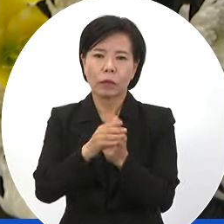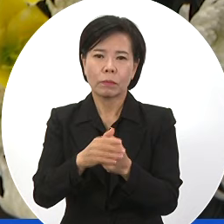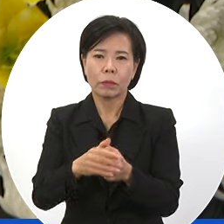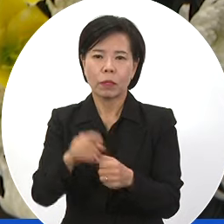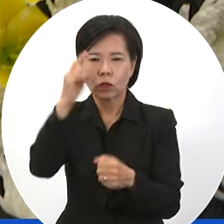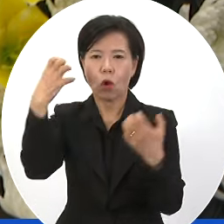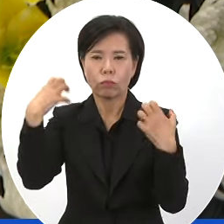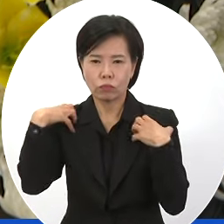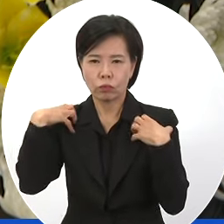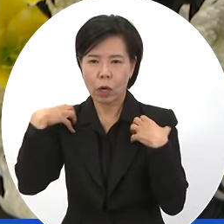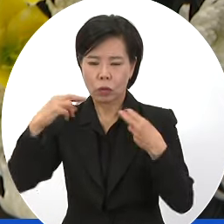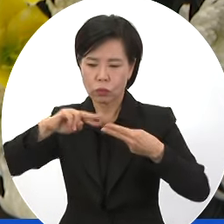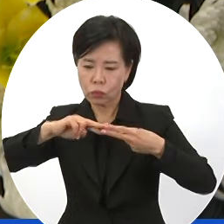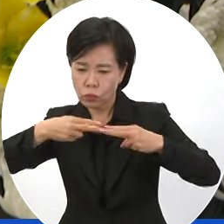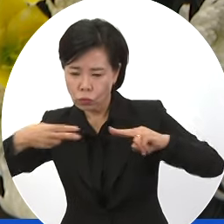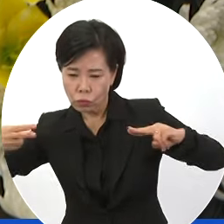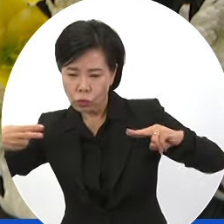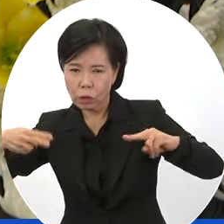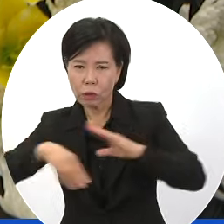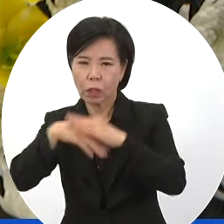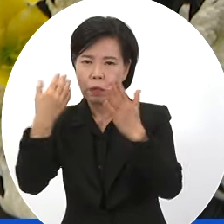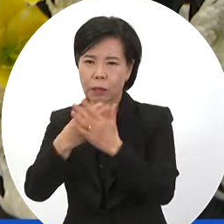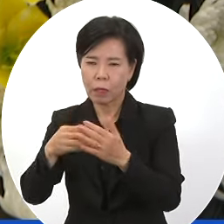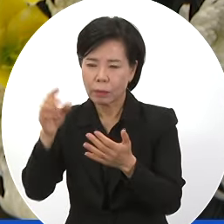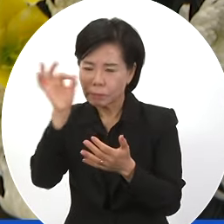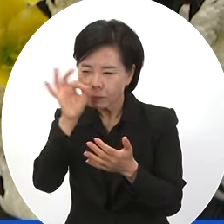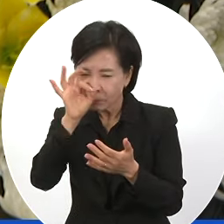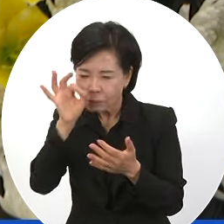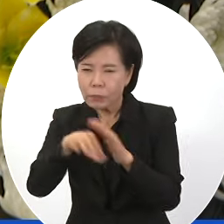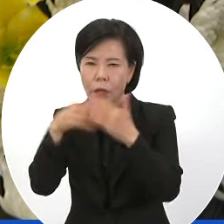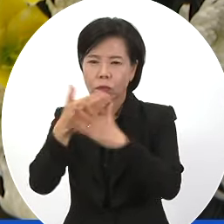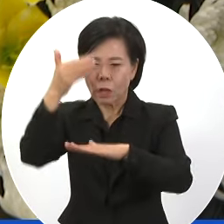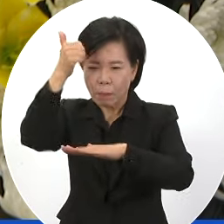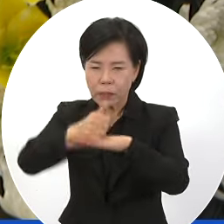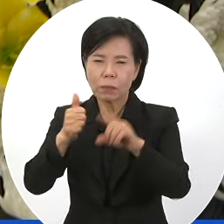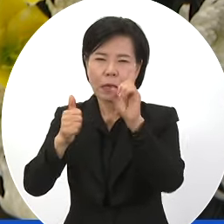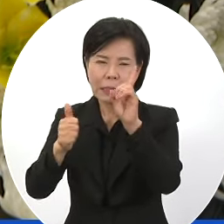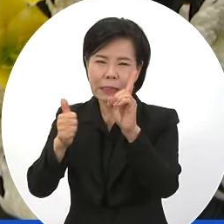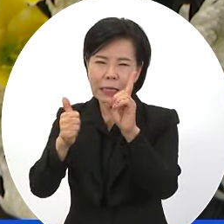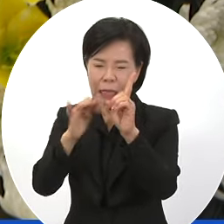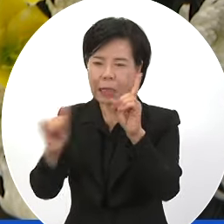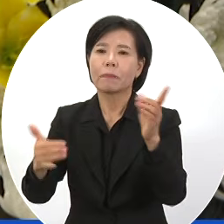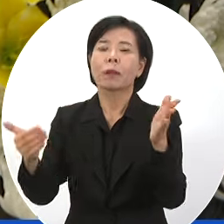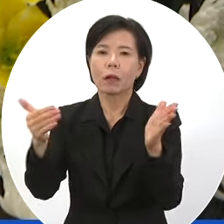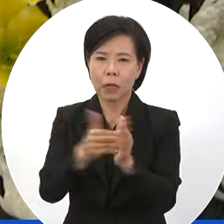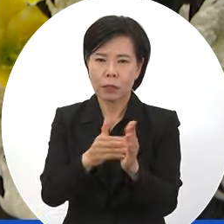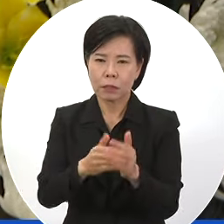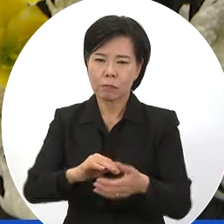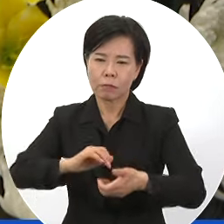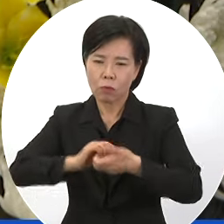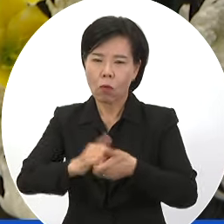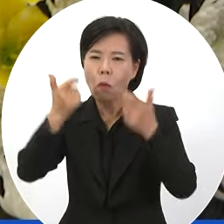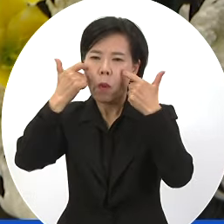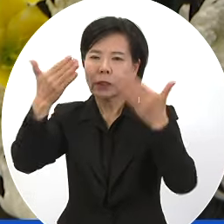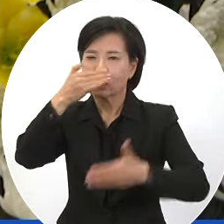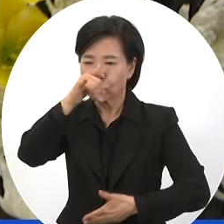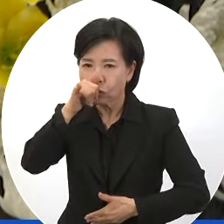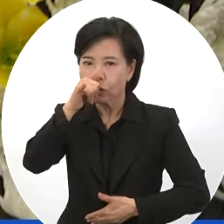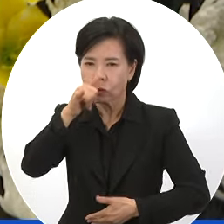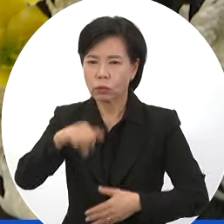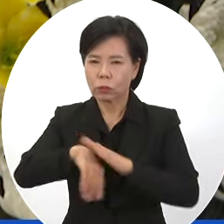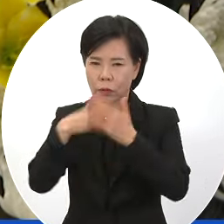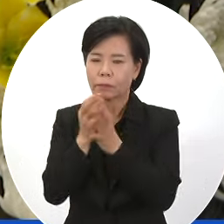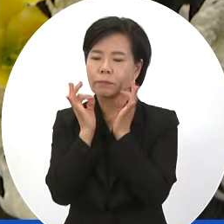제주도정은 정부와 유전자 정보를 긴밀히 공유하면서 마지막 단 한 분의 신원도 반드시 확인할 수